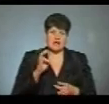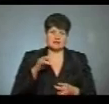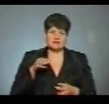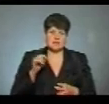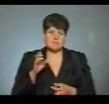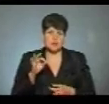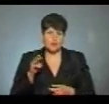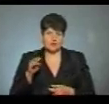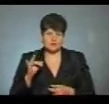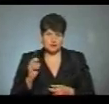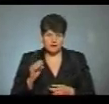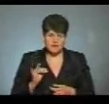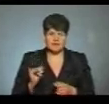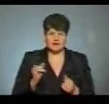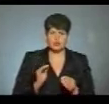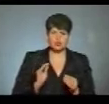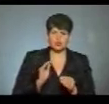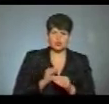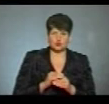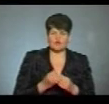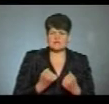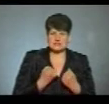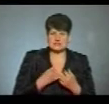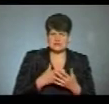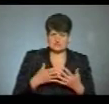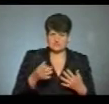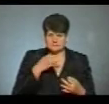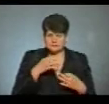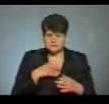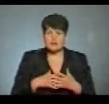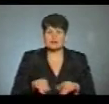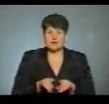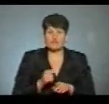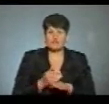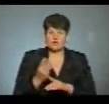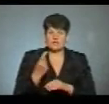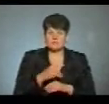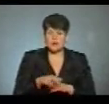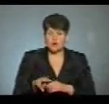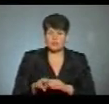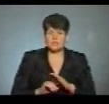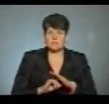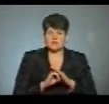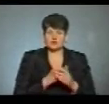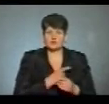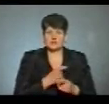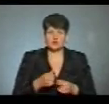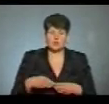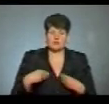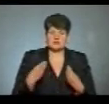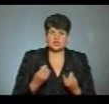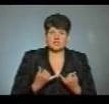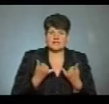антибіотиків і також додатково захисних засобів. І також виділено 1 мільйон на базу медичного постачання